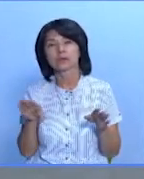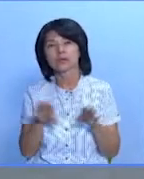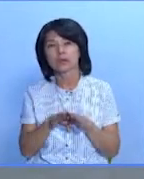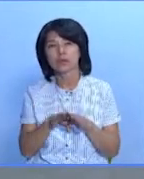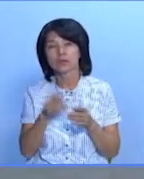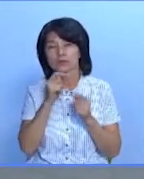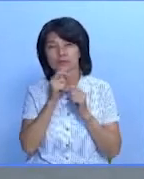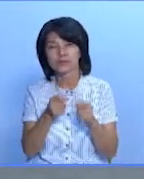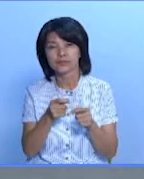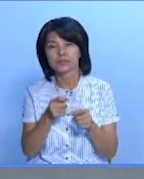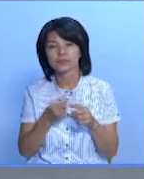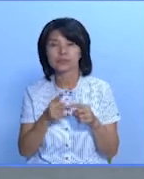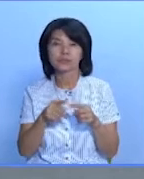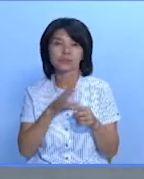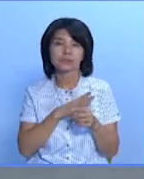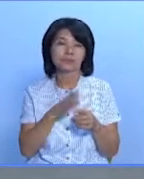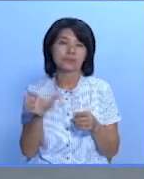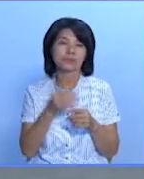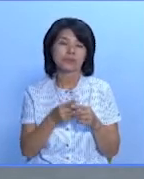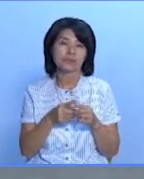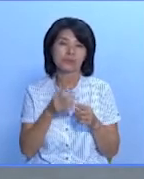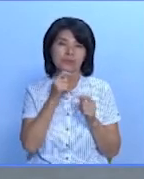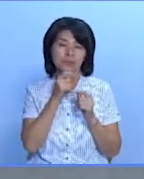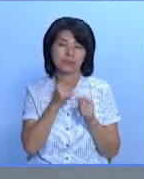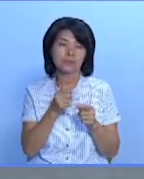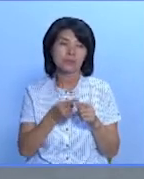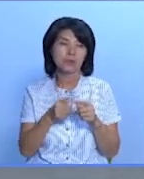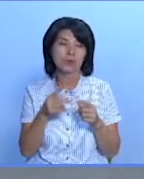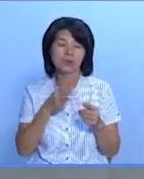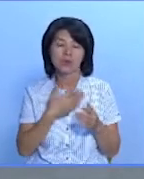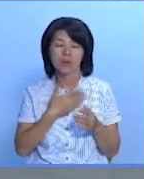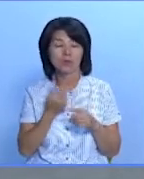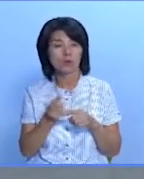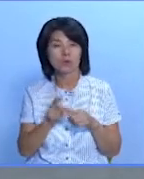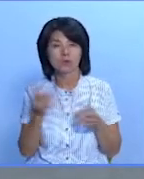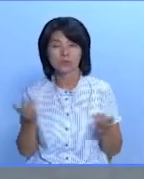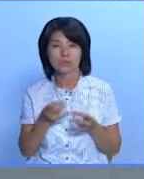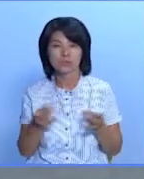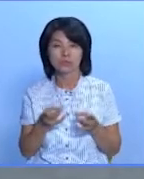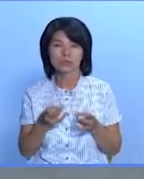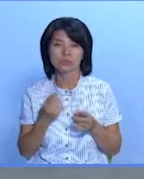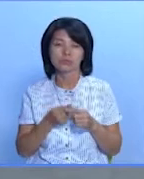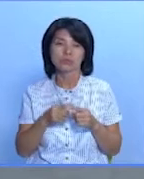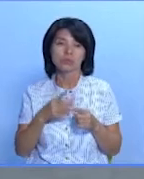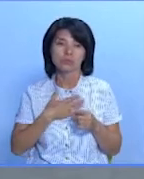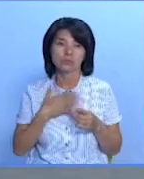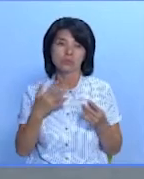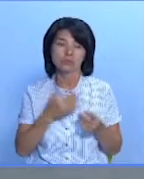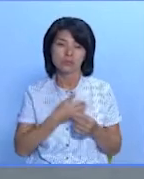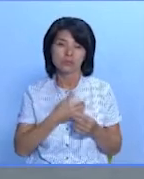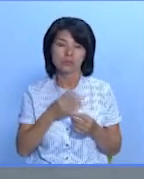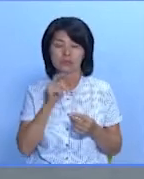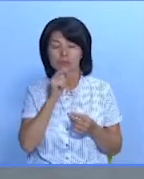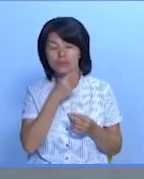дар в виде лекарственных средств, который очень сейчас нам нужен, потому что мы испытываем